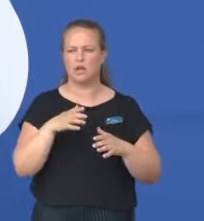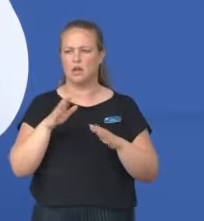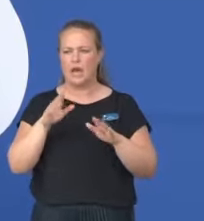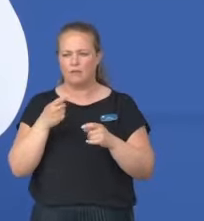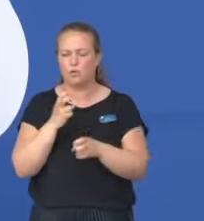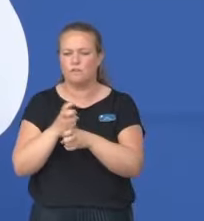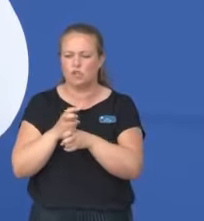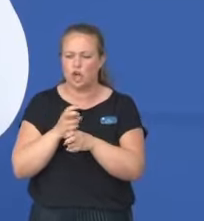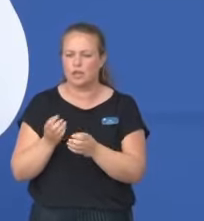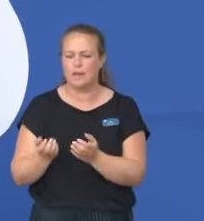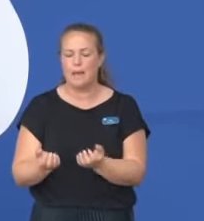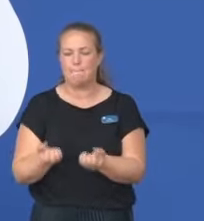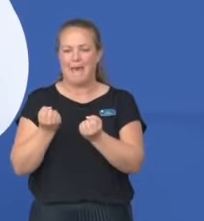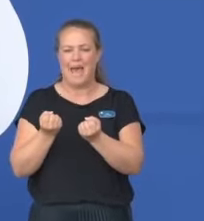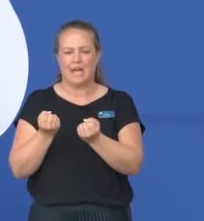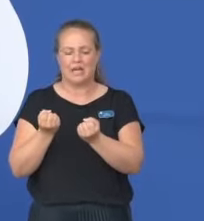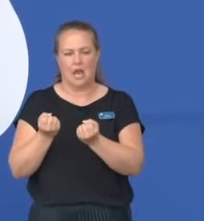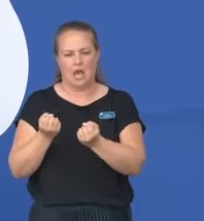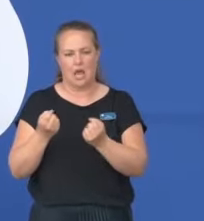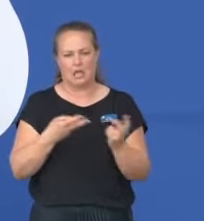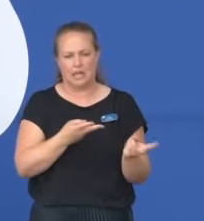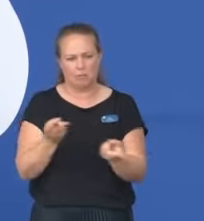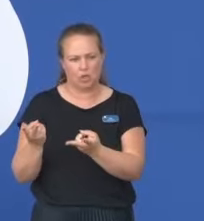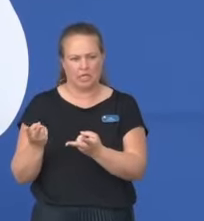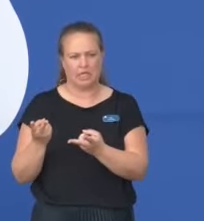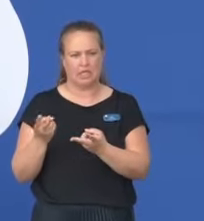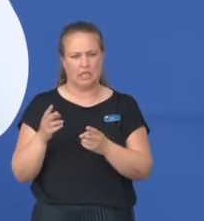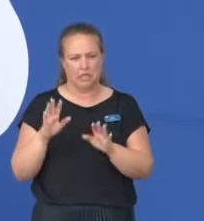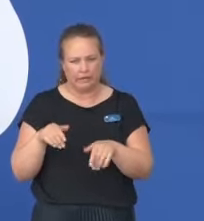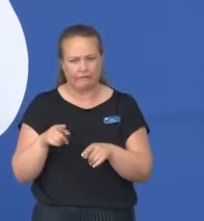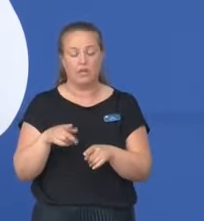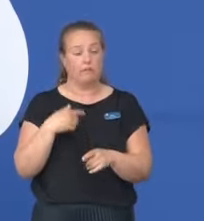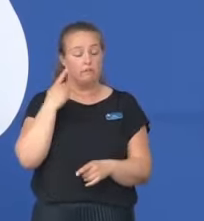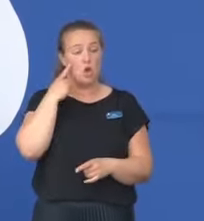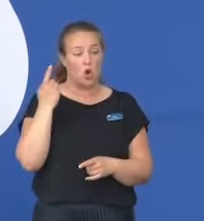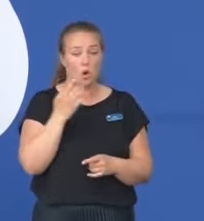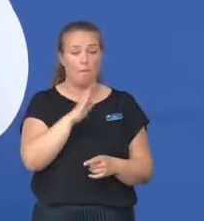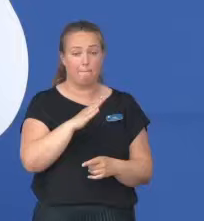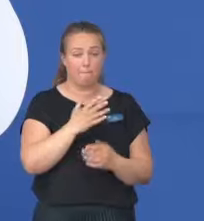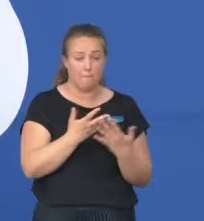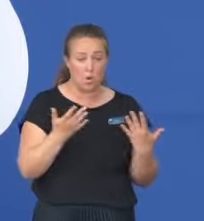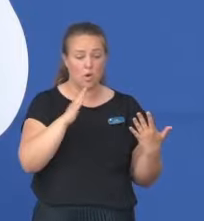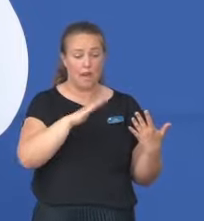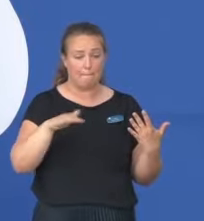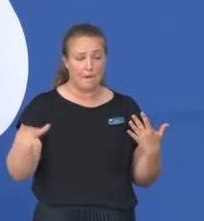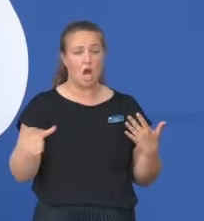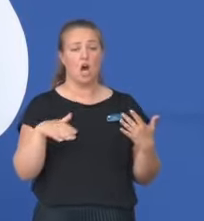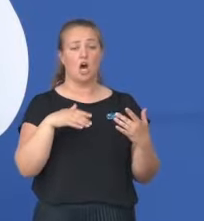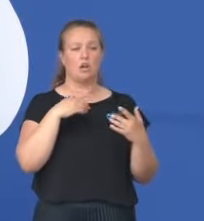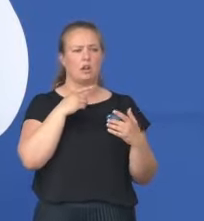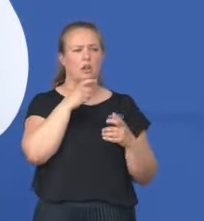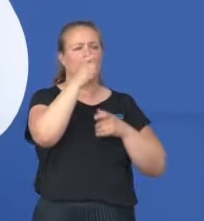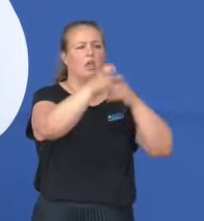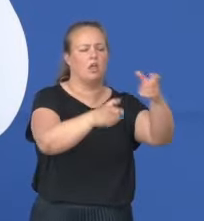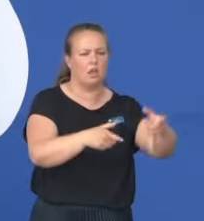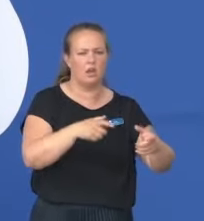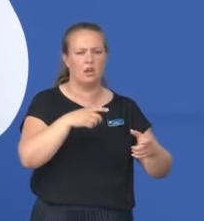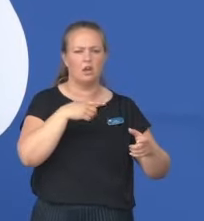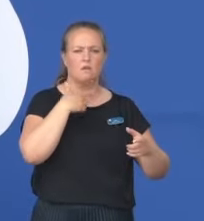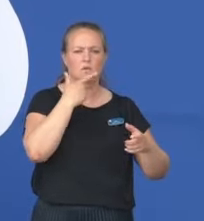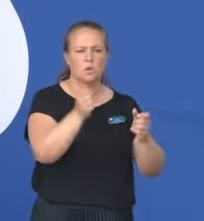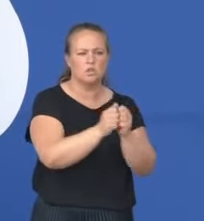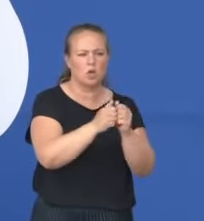värderingar? För att vi får ju höra hur liksom barn kastar glåpord mot politiker framför deras föräldrar och föräldrarna säger